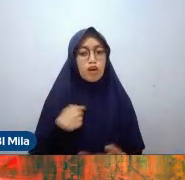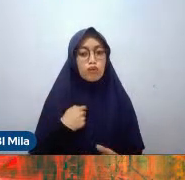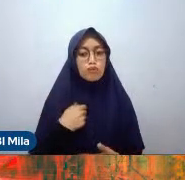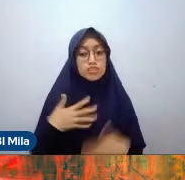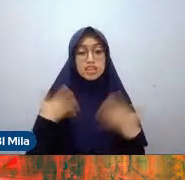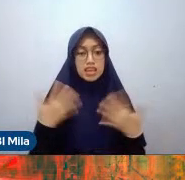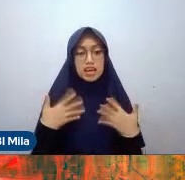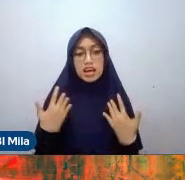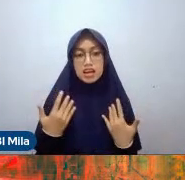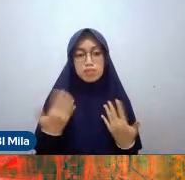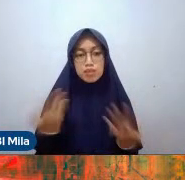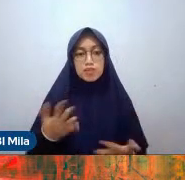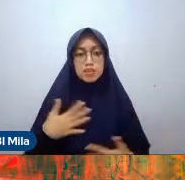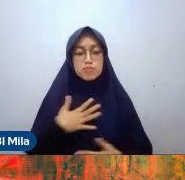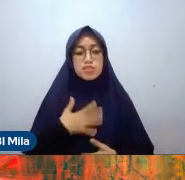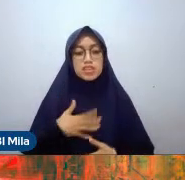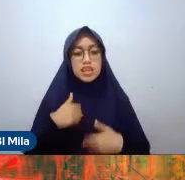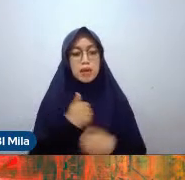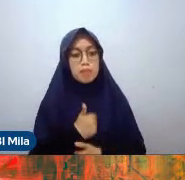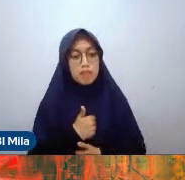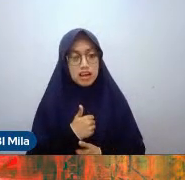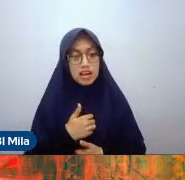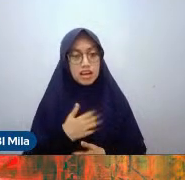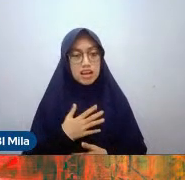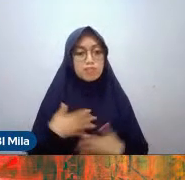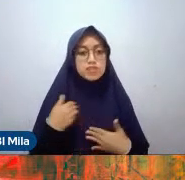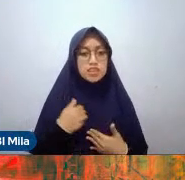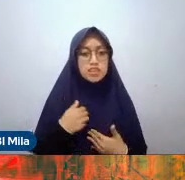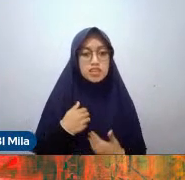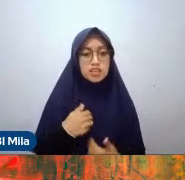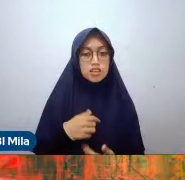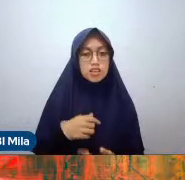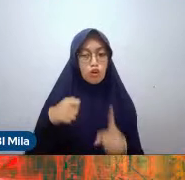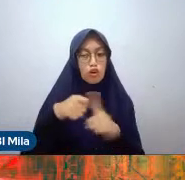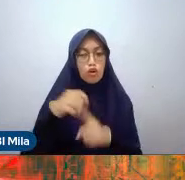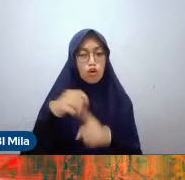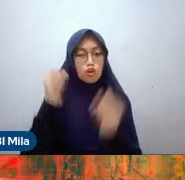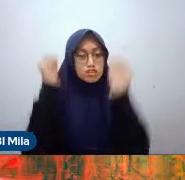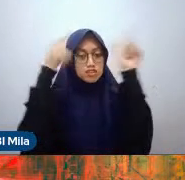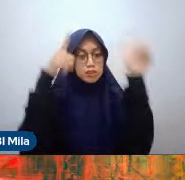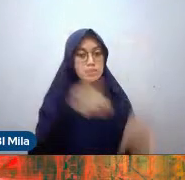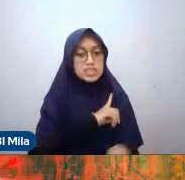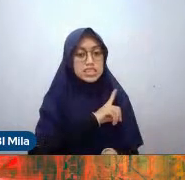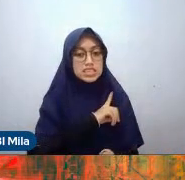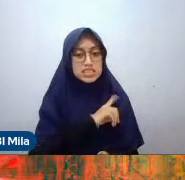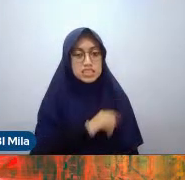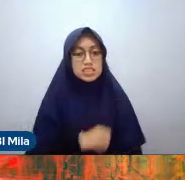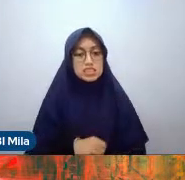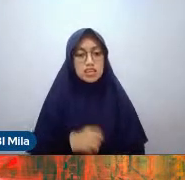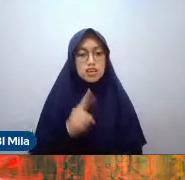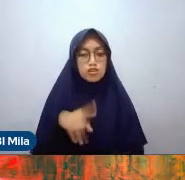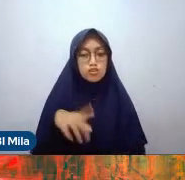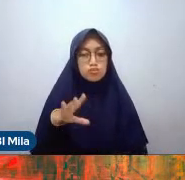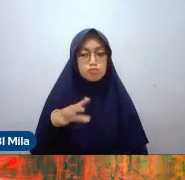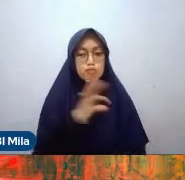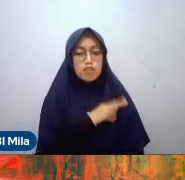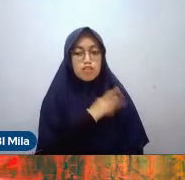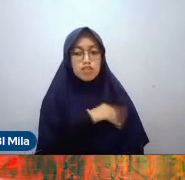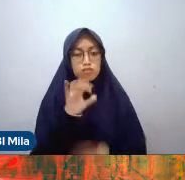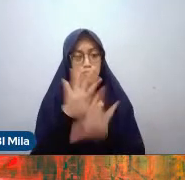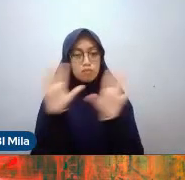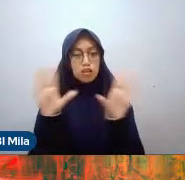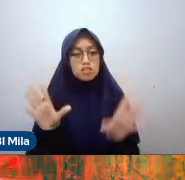merasa nyaman terhadap dirinya sendiri, maka konsep diri yang positif akan terbentuk. Nah, ini akan sangat bermanfaat ketika dia